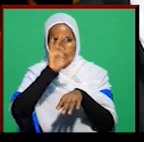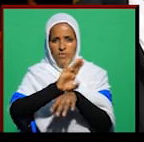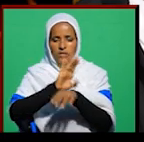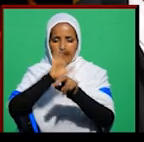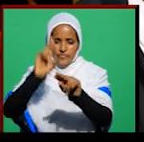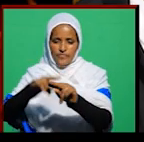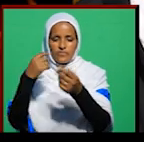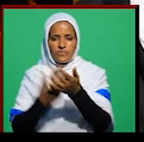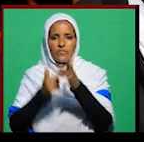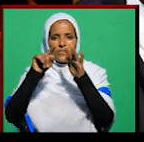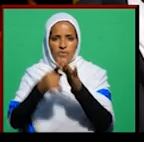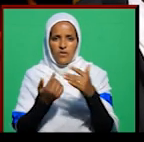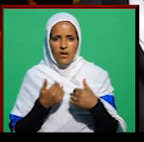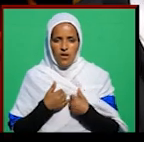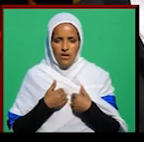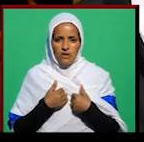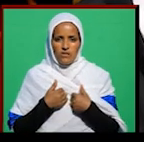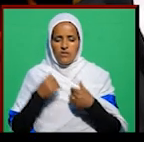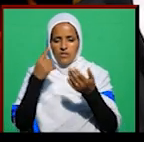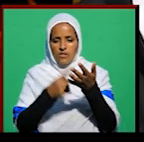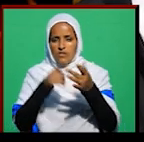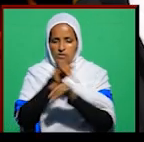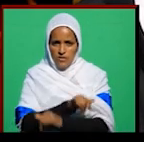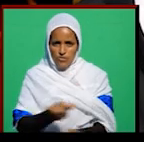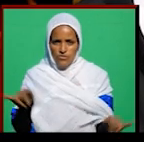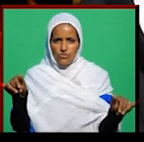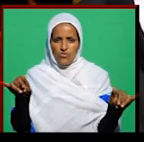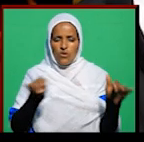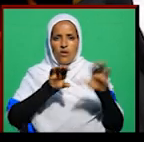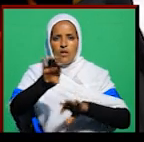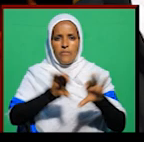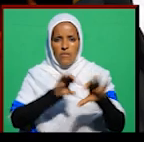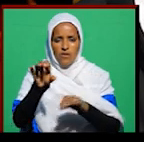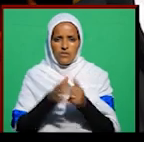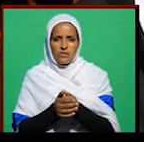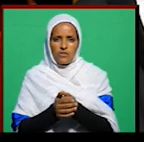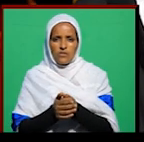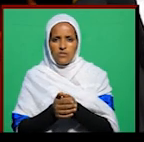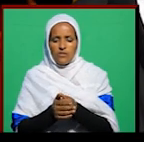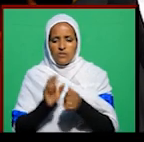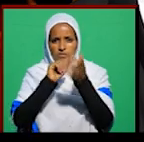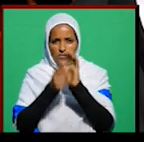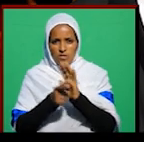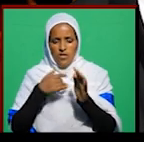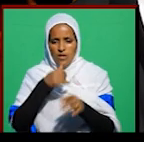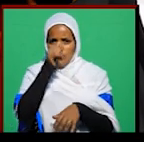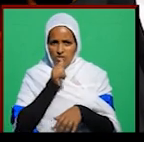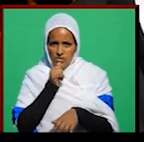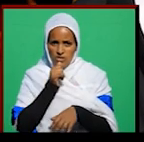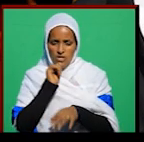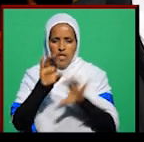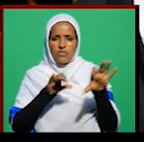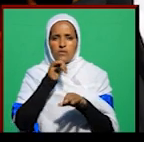እንደሆነ ሊቃውንተ ቤተክርስቲያን አስቀምጠዋልና በዚያ ጀምሮታል። እንዲሁ ለማድረግ እንዲሁ አለምሳሌ